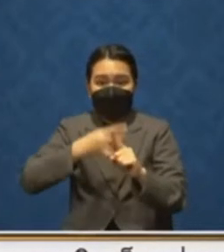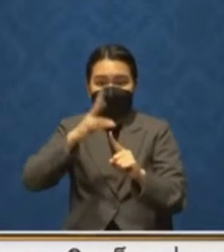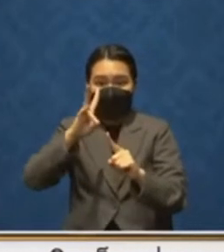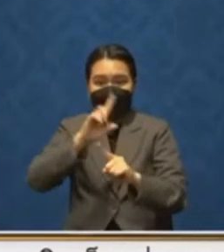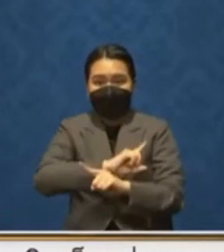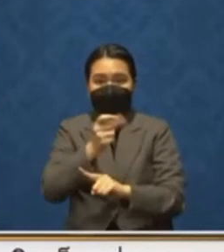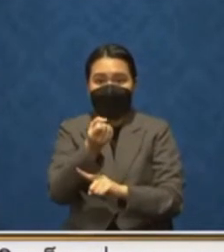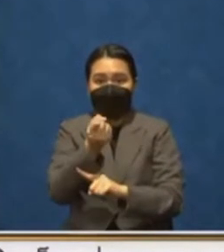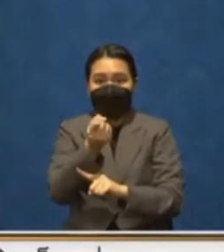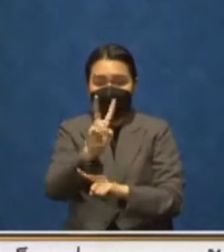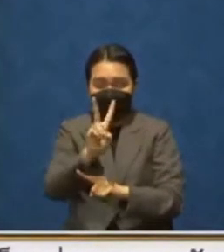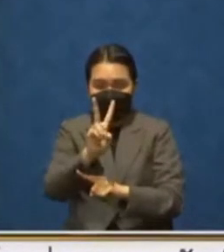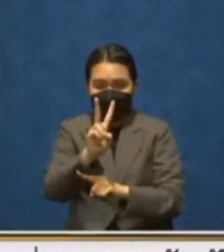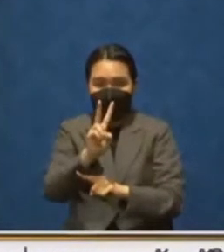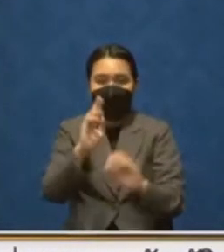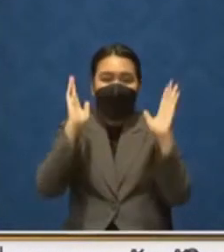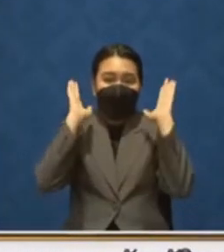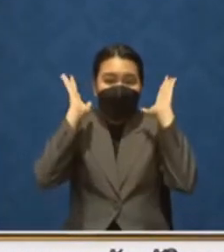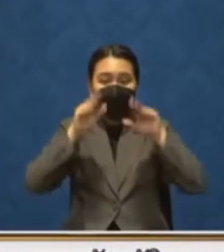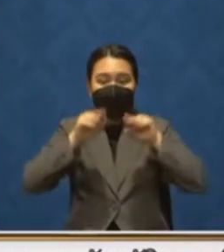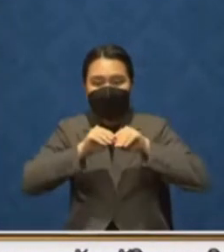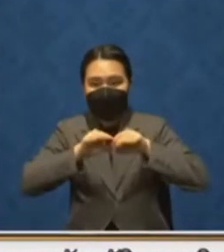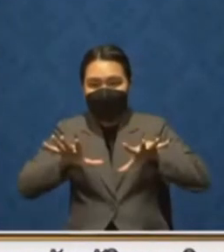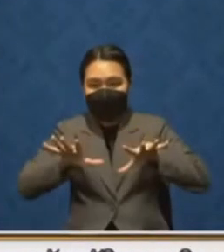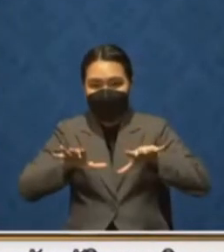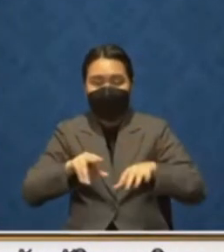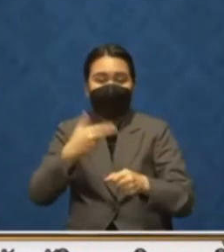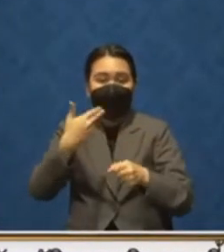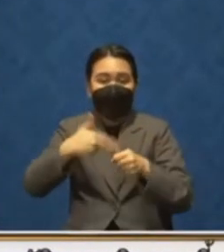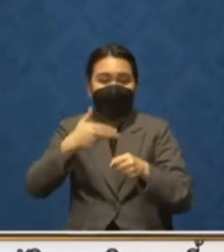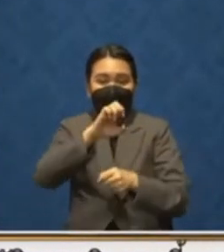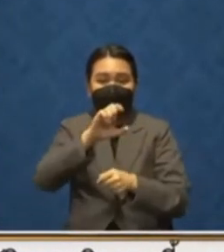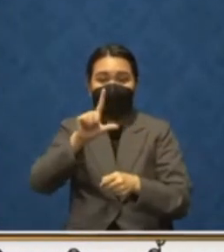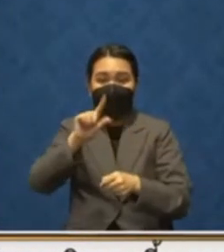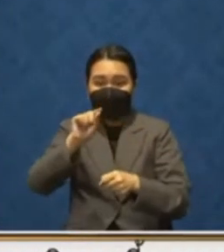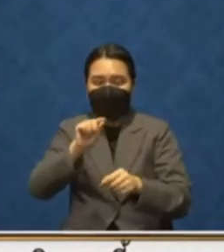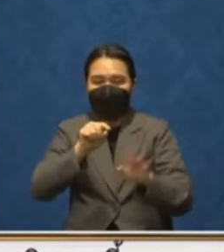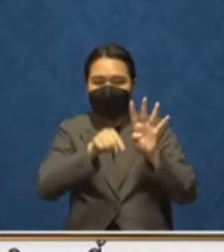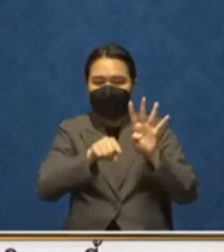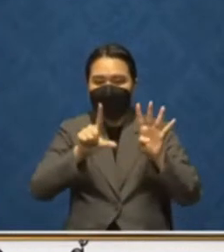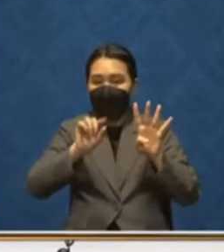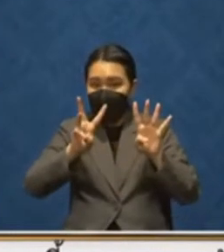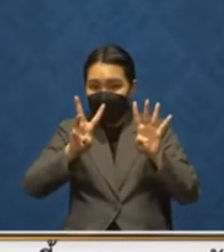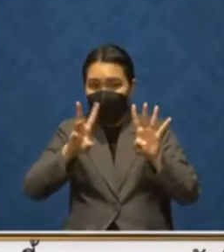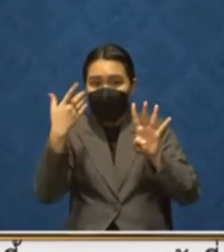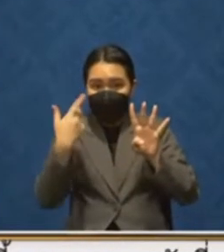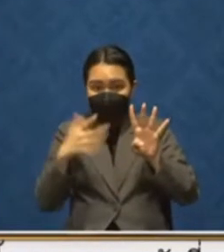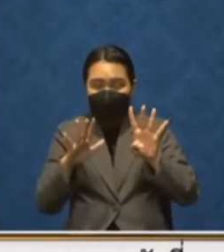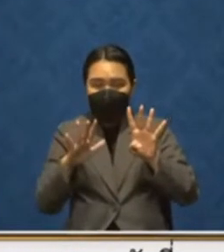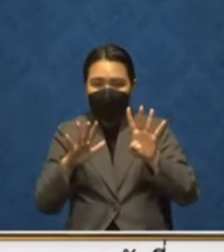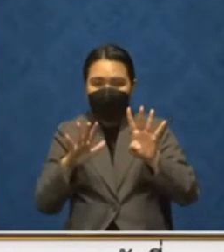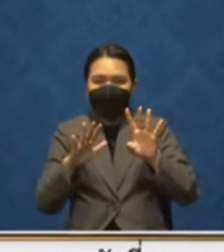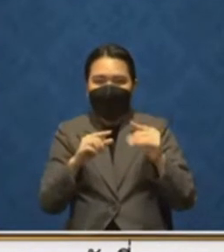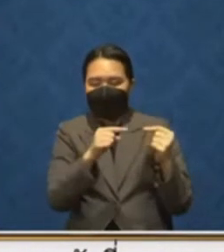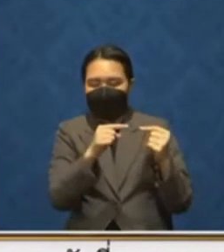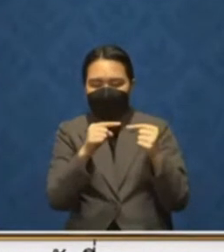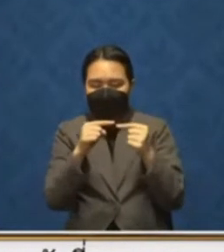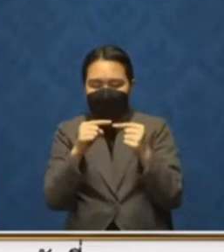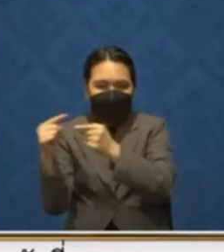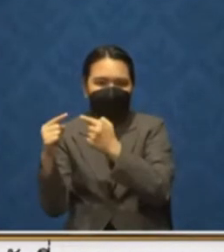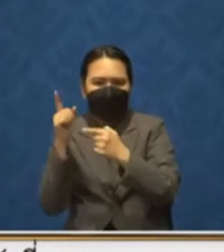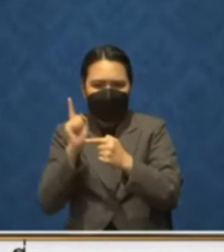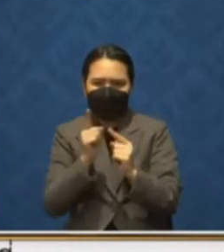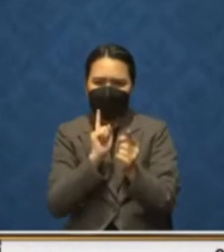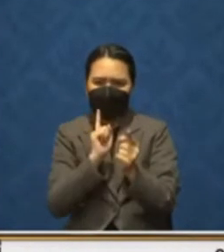ค่าการตลาดอยู่ที่ E20นะ4บาท 26เดี๋ยวคนไล่มาตลอดครับไม่เห็นเจรจาลดลงอยากเป็นเรื่องเป็นราวเลยครับ